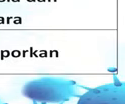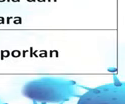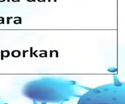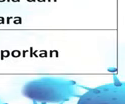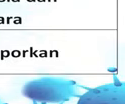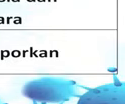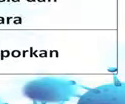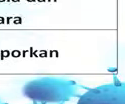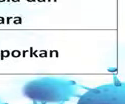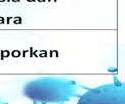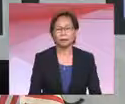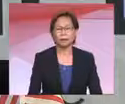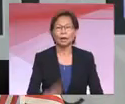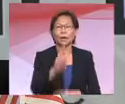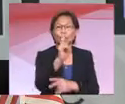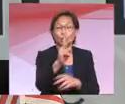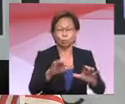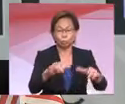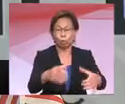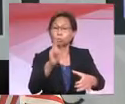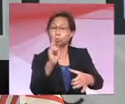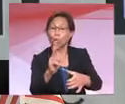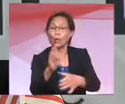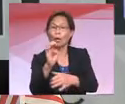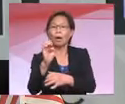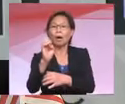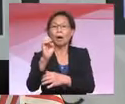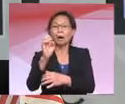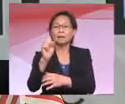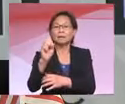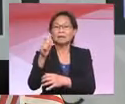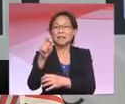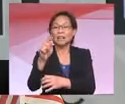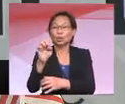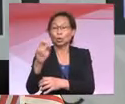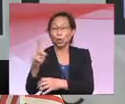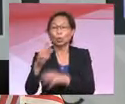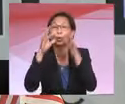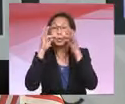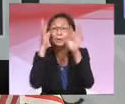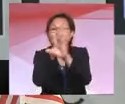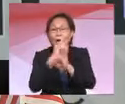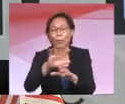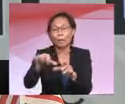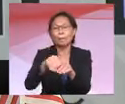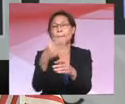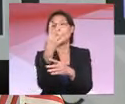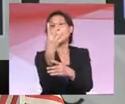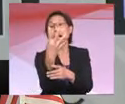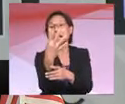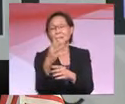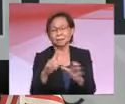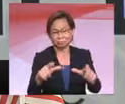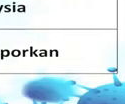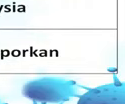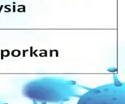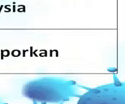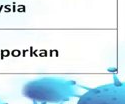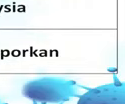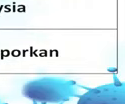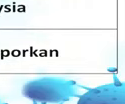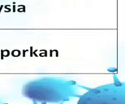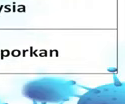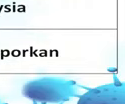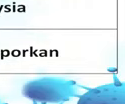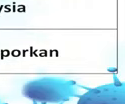Seterusnya, yang kedua ialah kluster Satok di Kuching, Sarawak, melibatkan 4 kes dan kesemuanya ialah warga negara